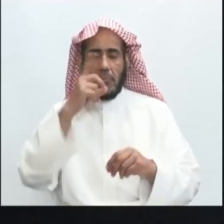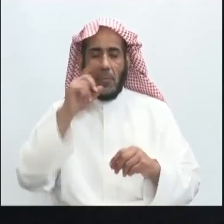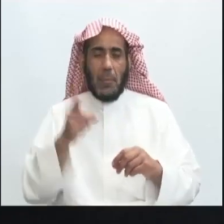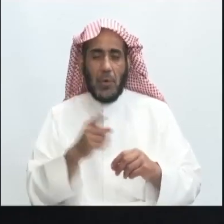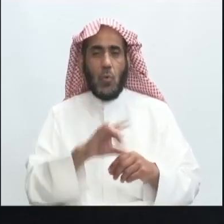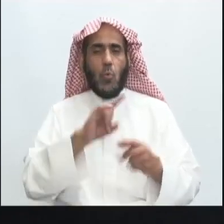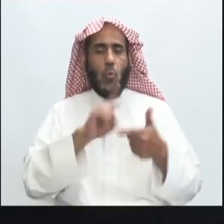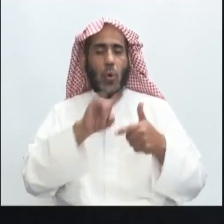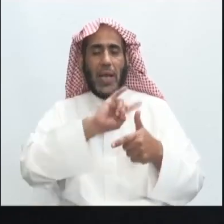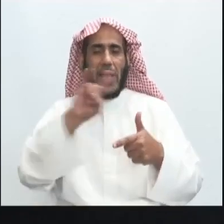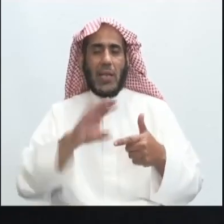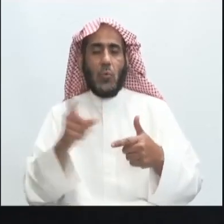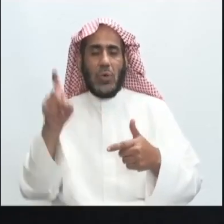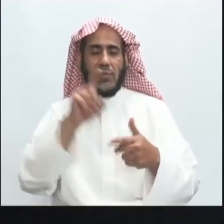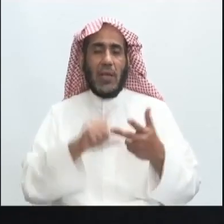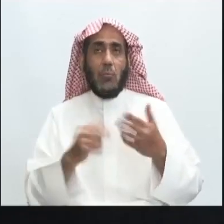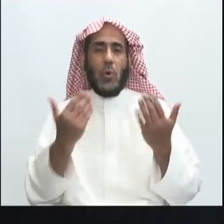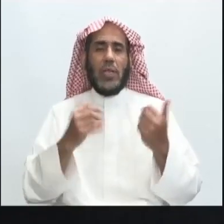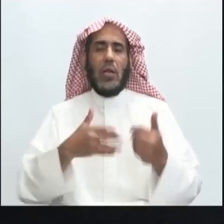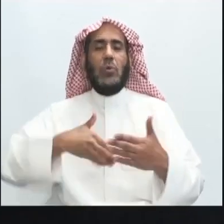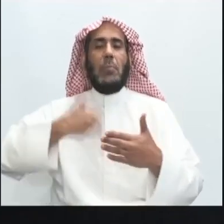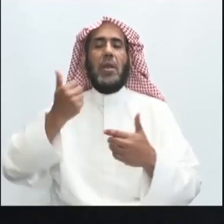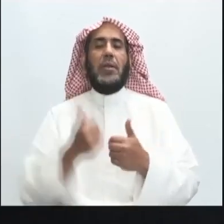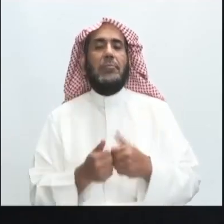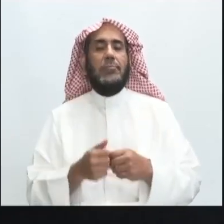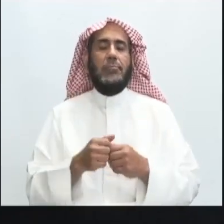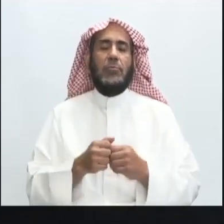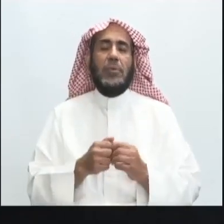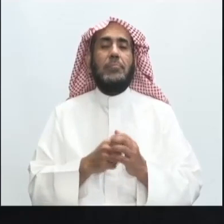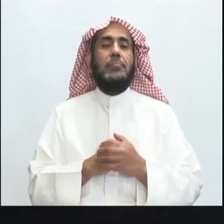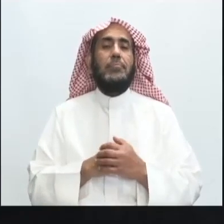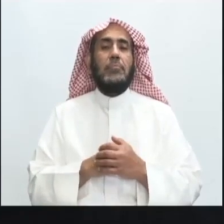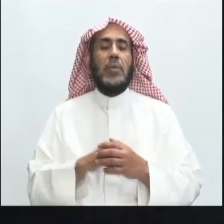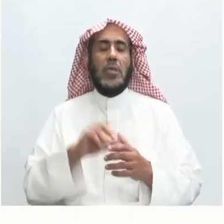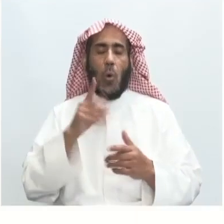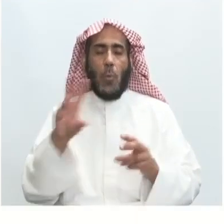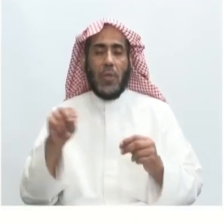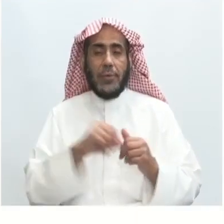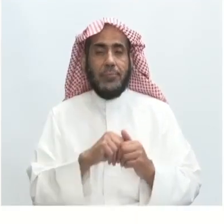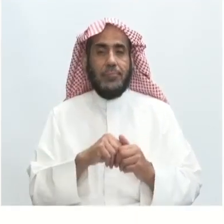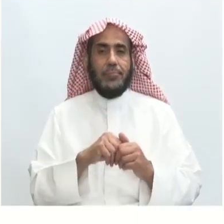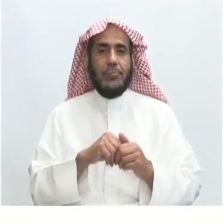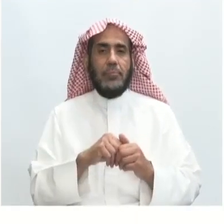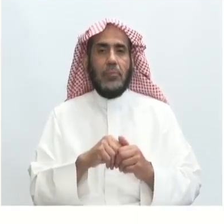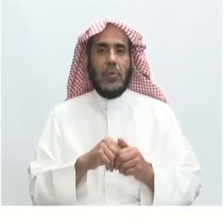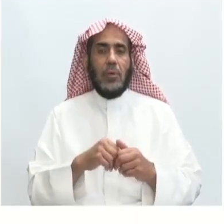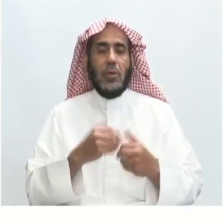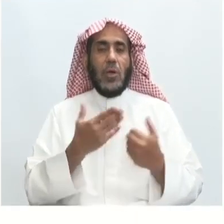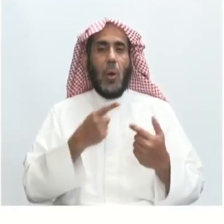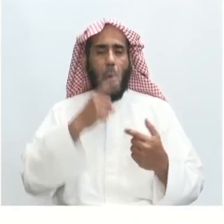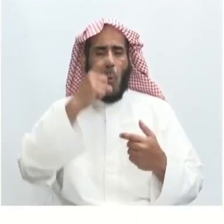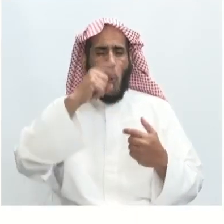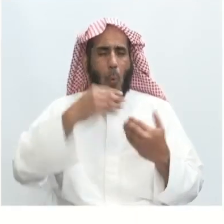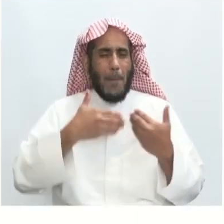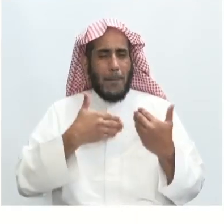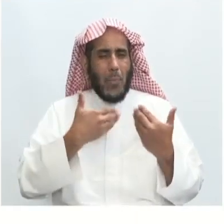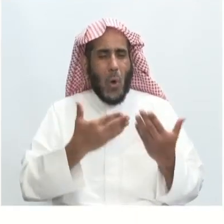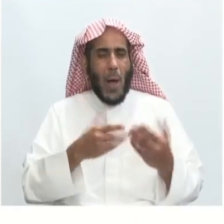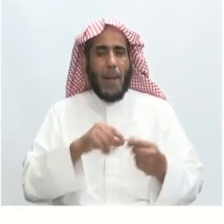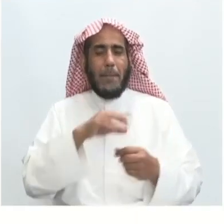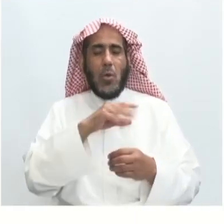ونهي واستفهام ونداء وتمني باستفهام الاداء وتمني تقول مثلا بر والديك يا صالح